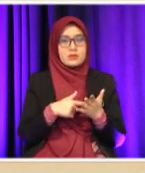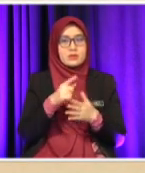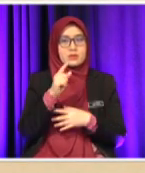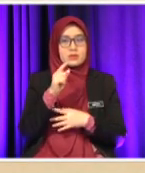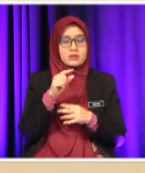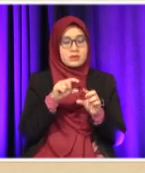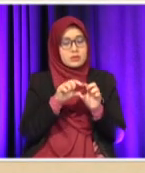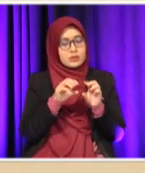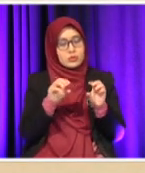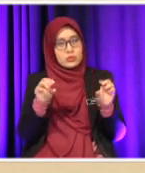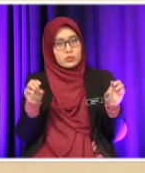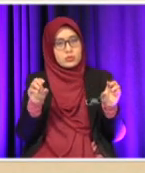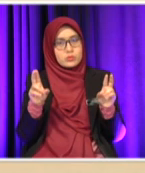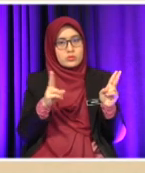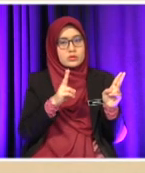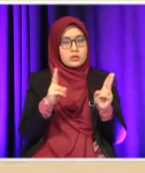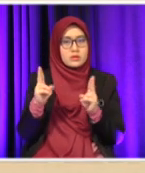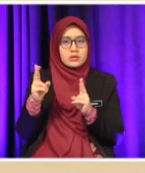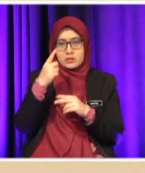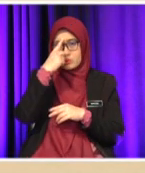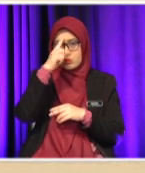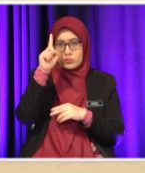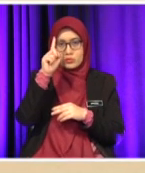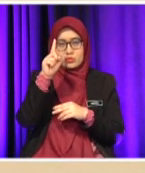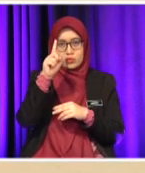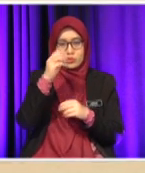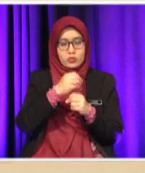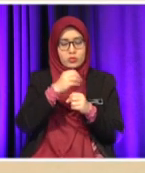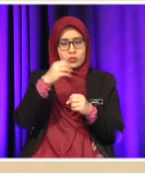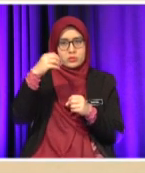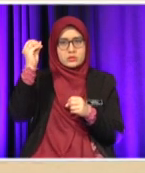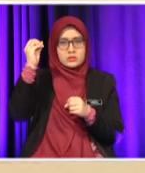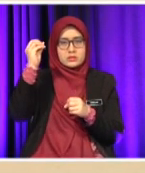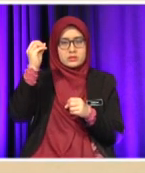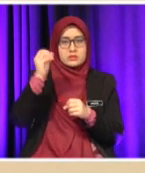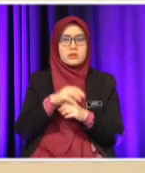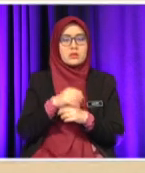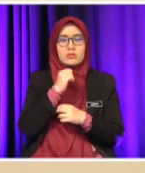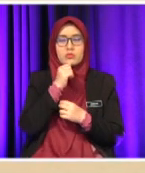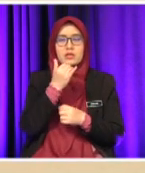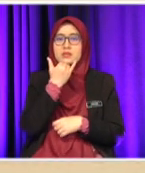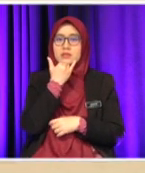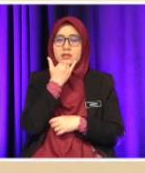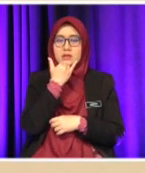gas oksigen bukan gas oksigen ya dia menyalurkan udara